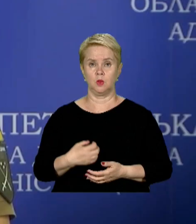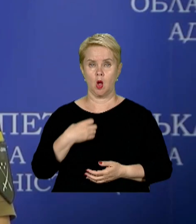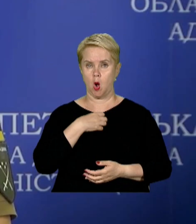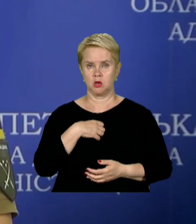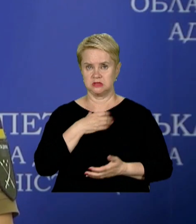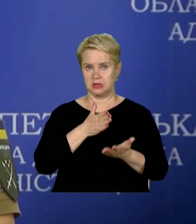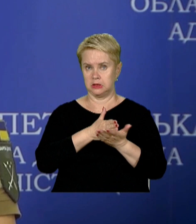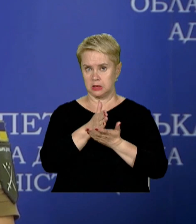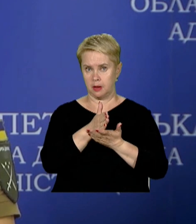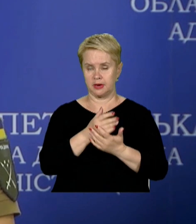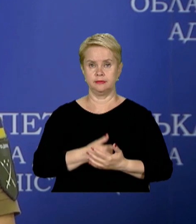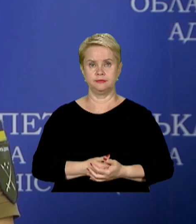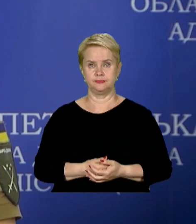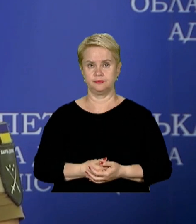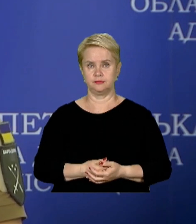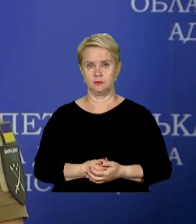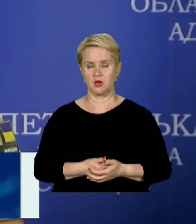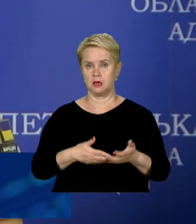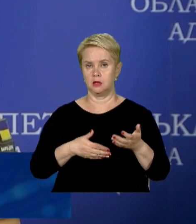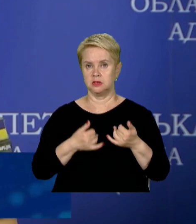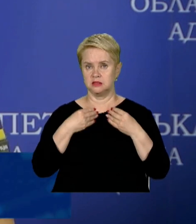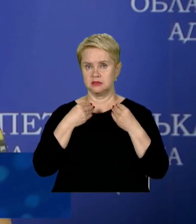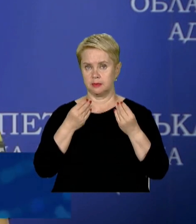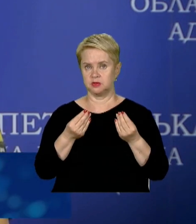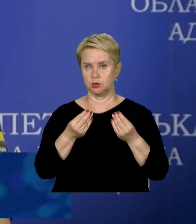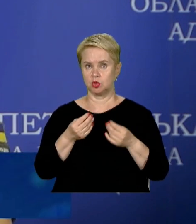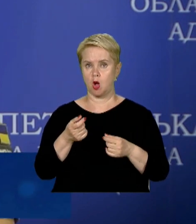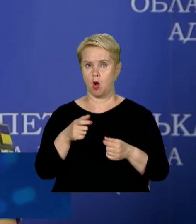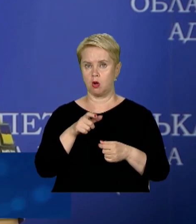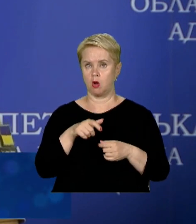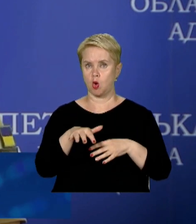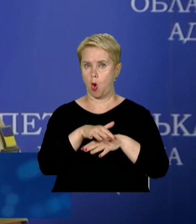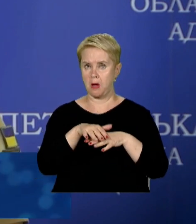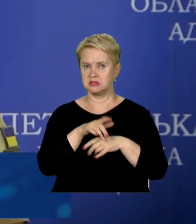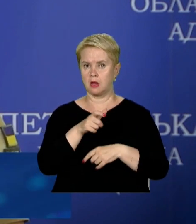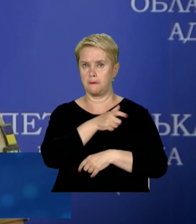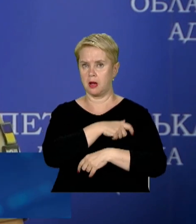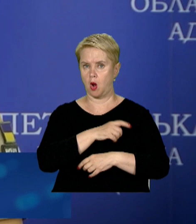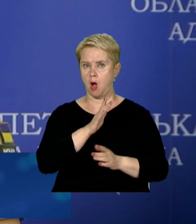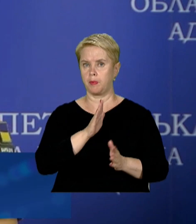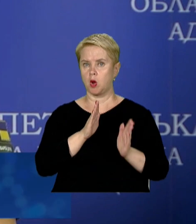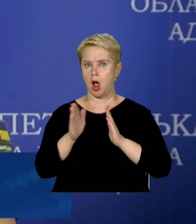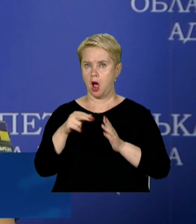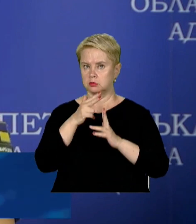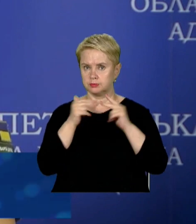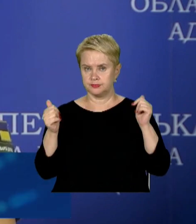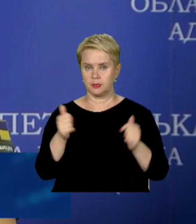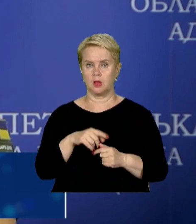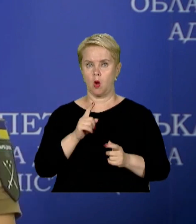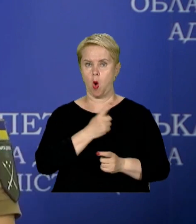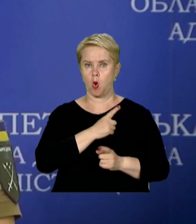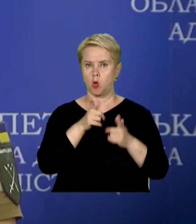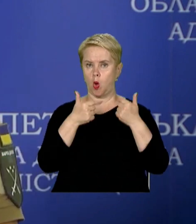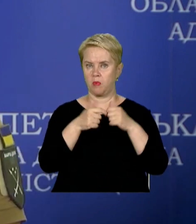напрямки – це і забезпечення громадського порядку, тобто це патрулювання наших вулиць, це охорона